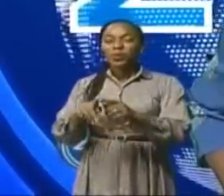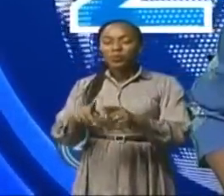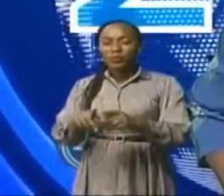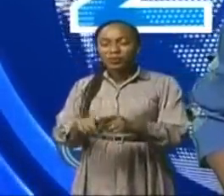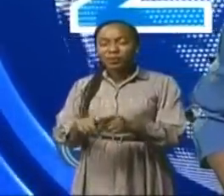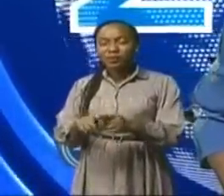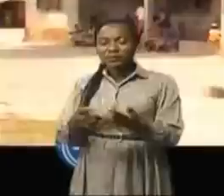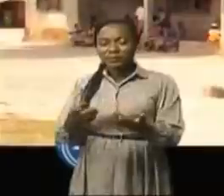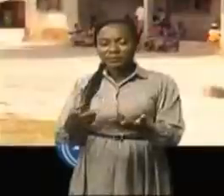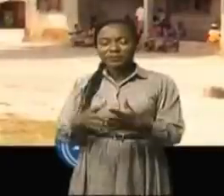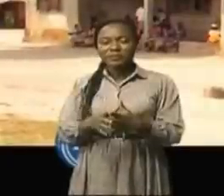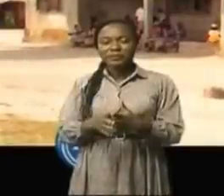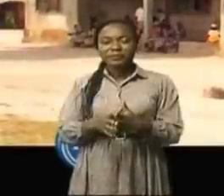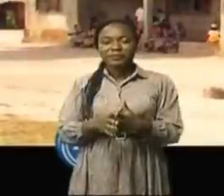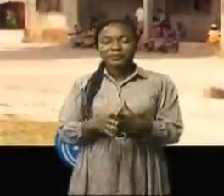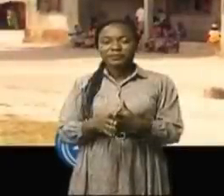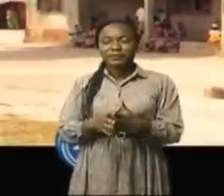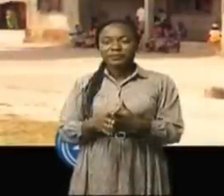Roger Dier.